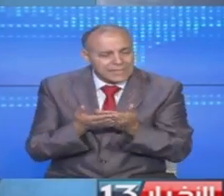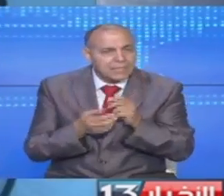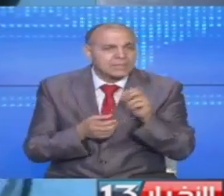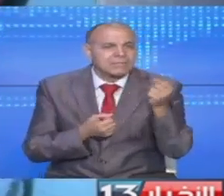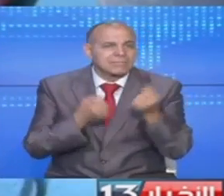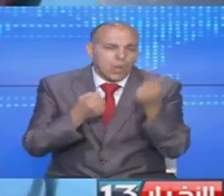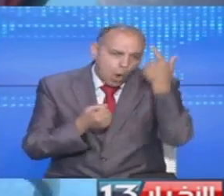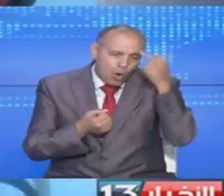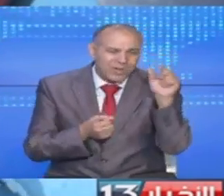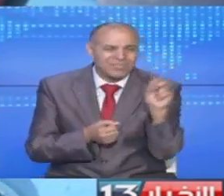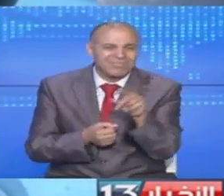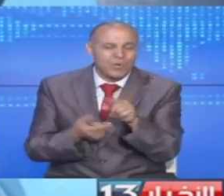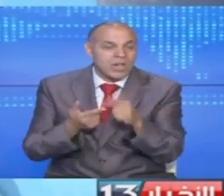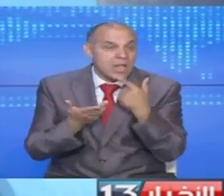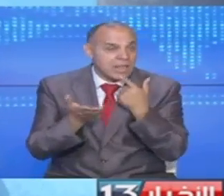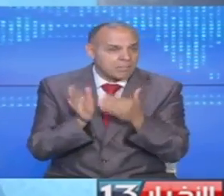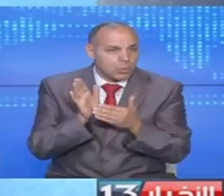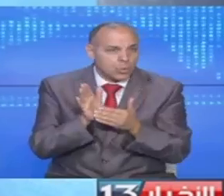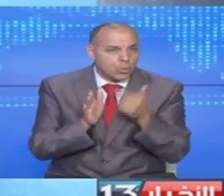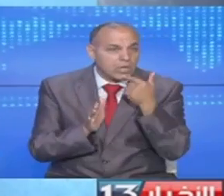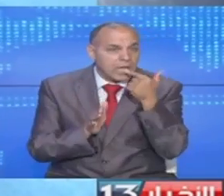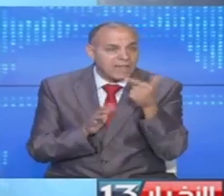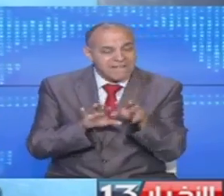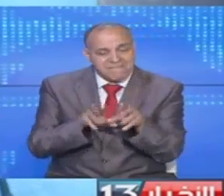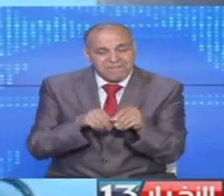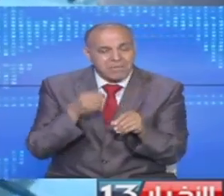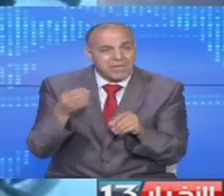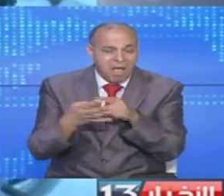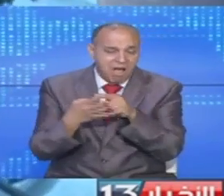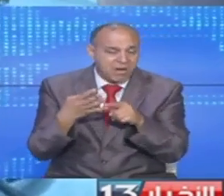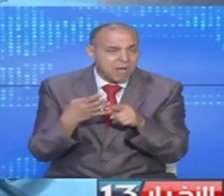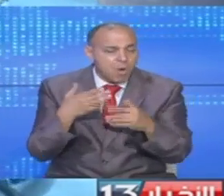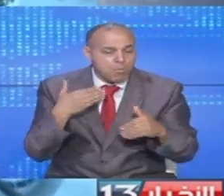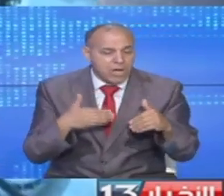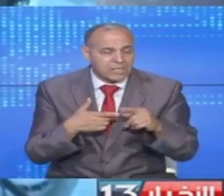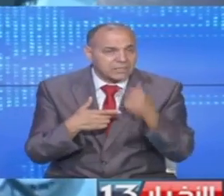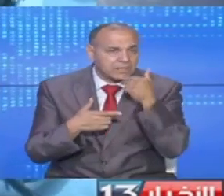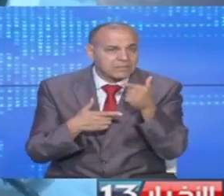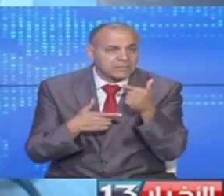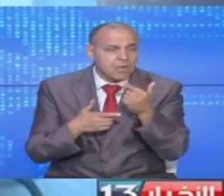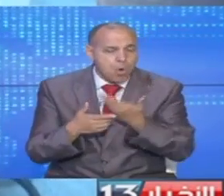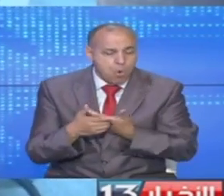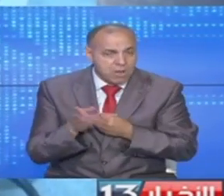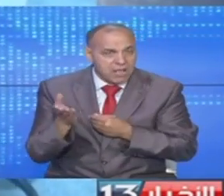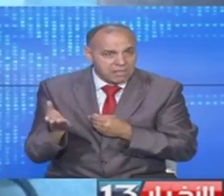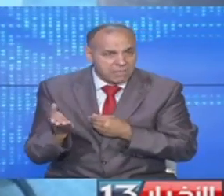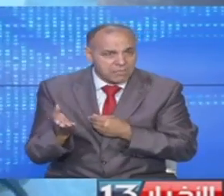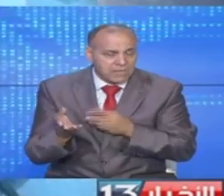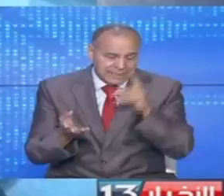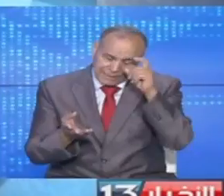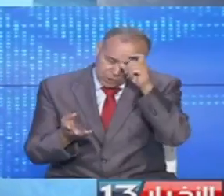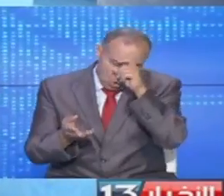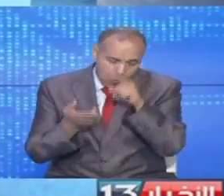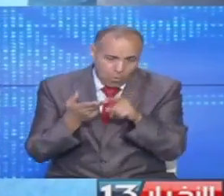التنقل بكل حرية مثل هاجسا لهذه العائلة المعوزة، خاصة بالنسبة للأم والتي تجد